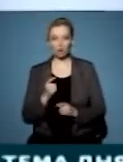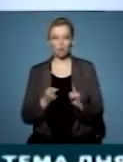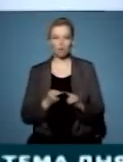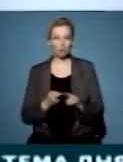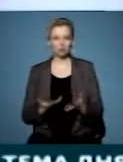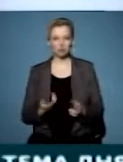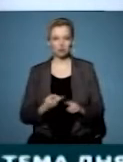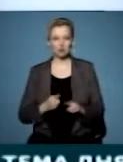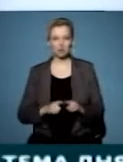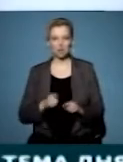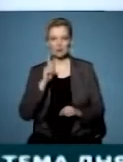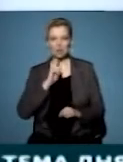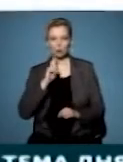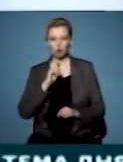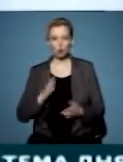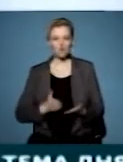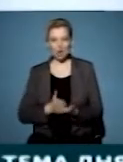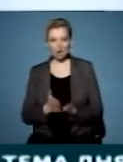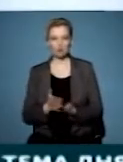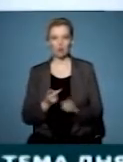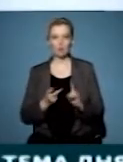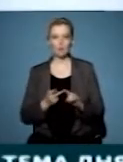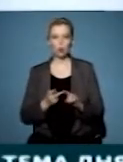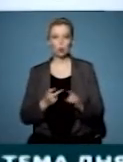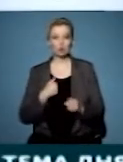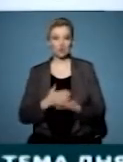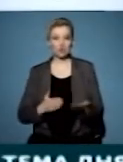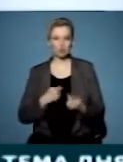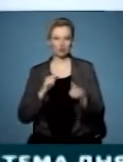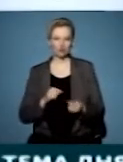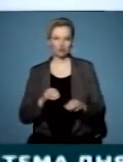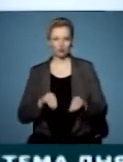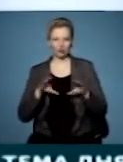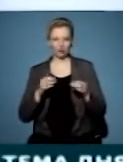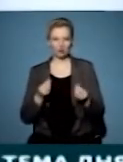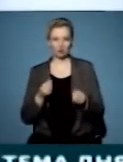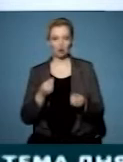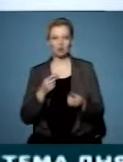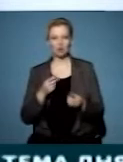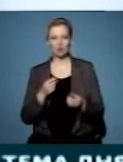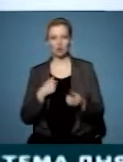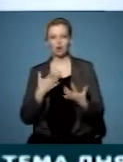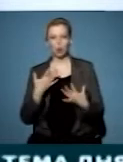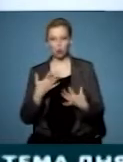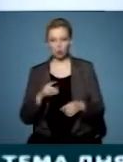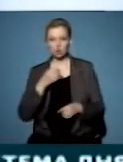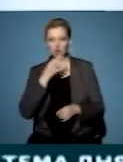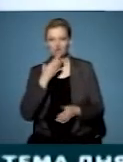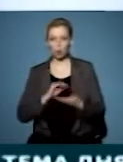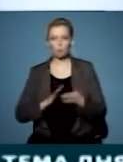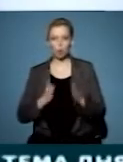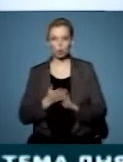це тимчасовий варіант. По-друге, я взагалі проти підняття. Зважаючи, кажу, як я вже озвучив позицію, що